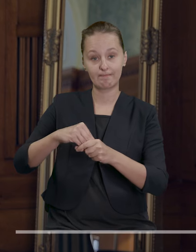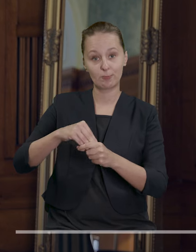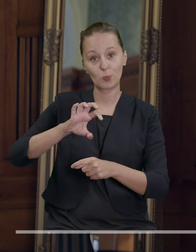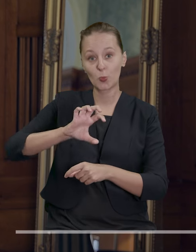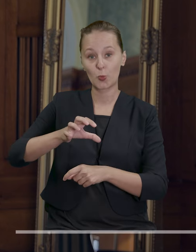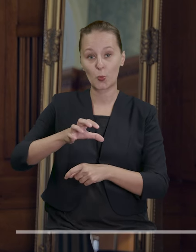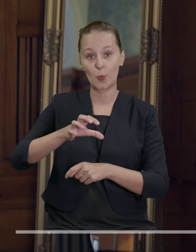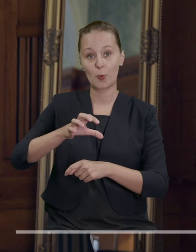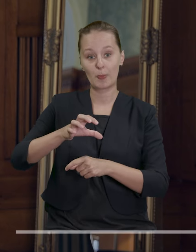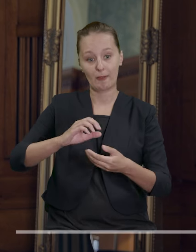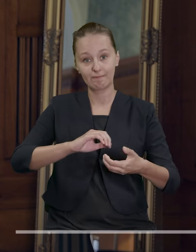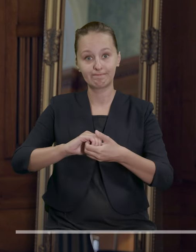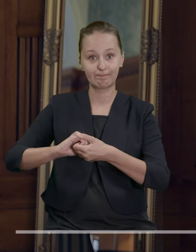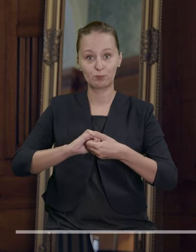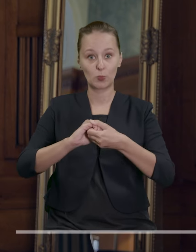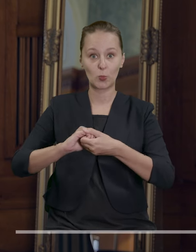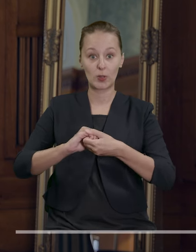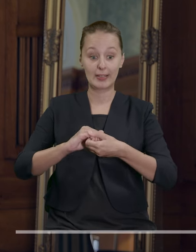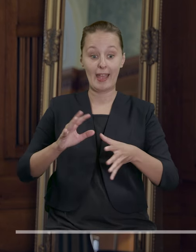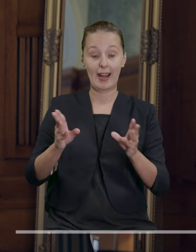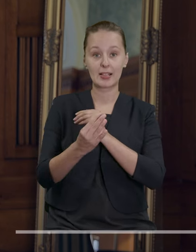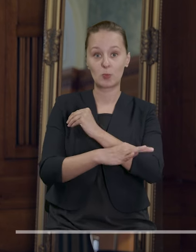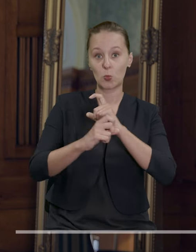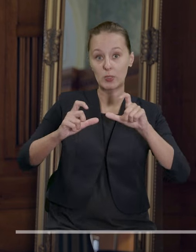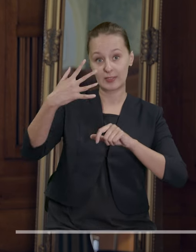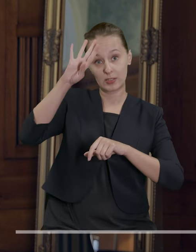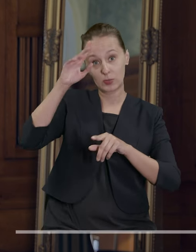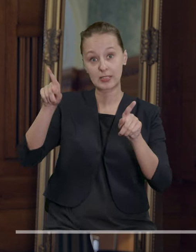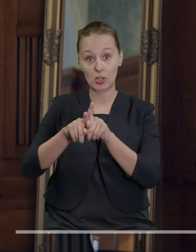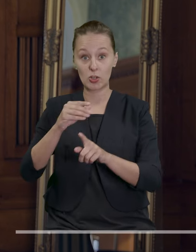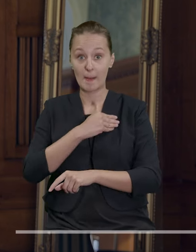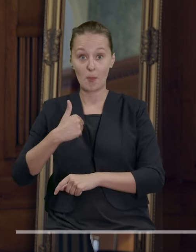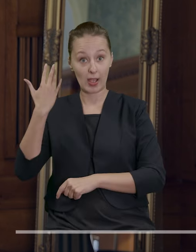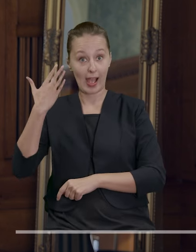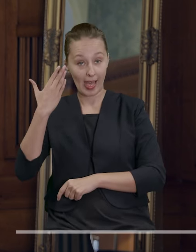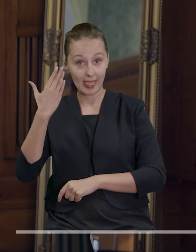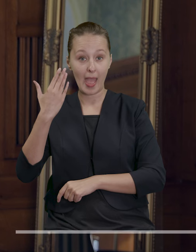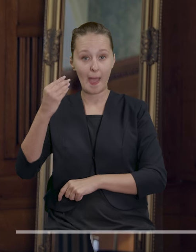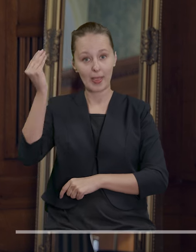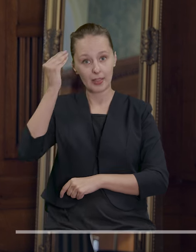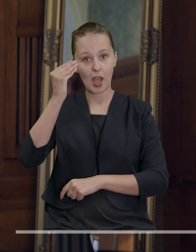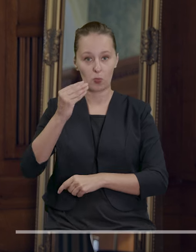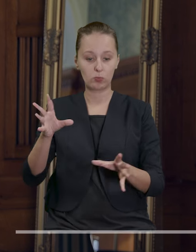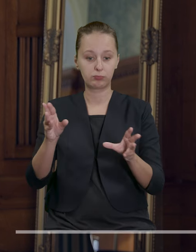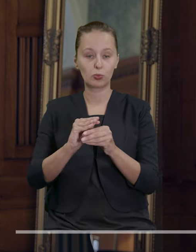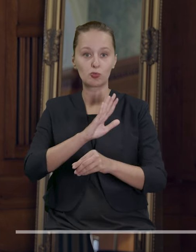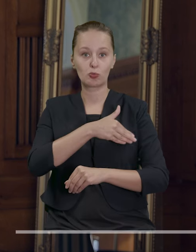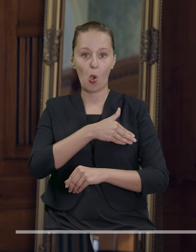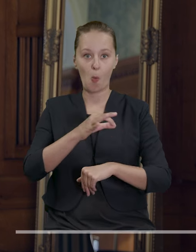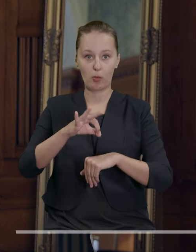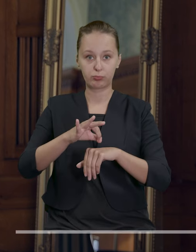skład tej wspólnie Uniwersytet Łódzki, Polska Akademia Nauk, szkoły